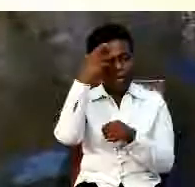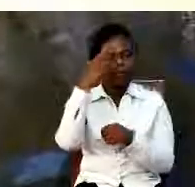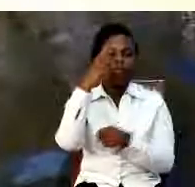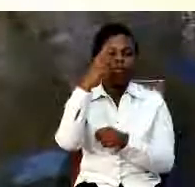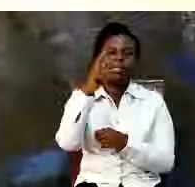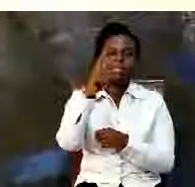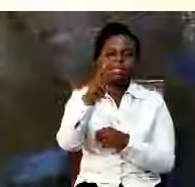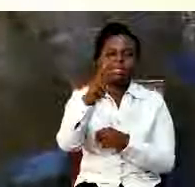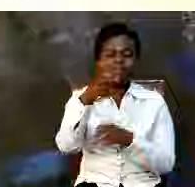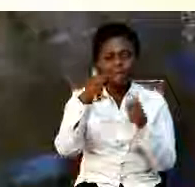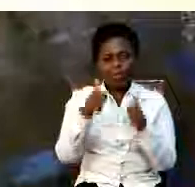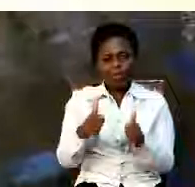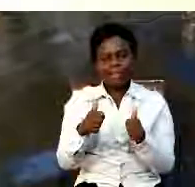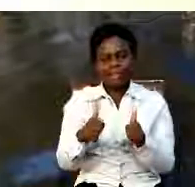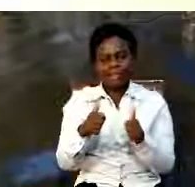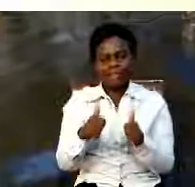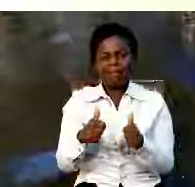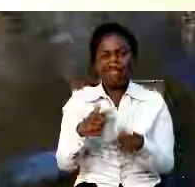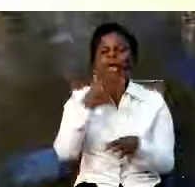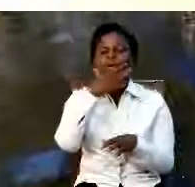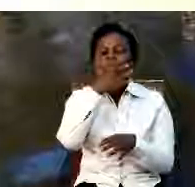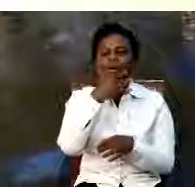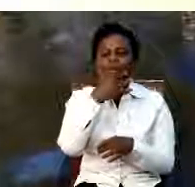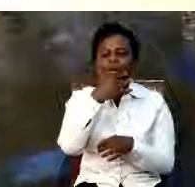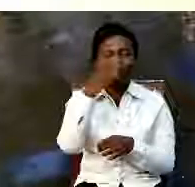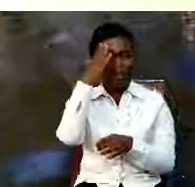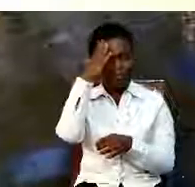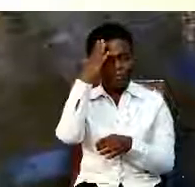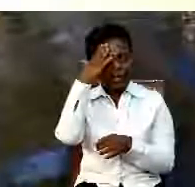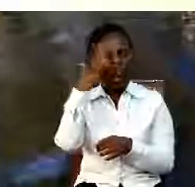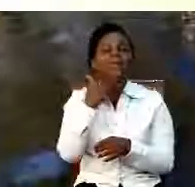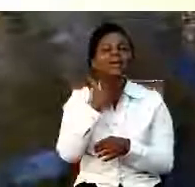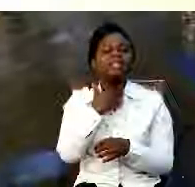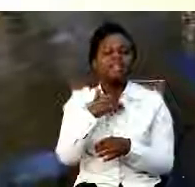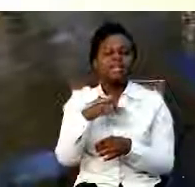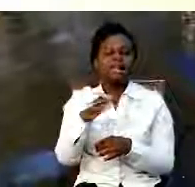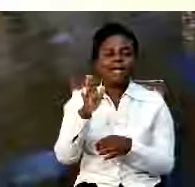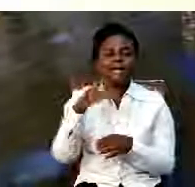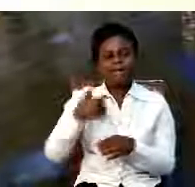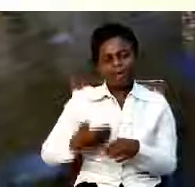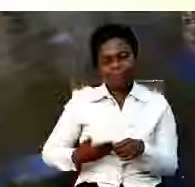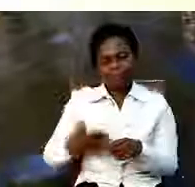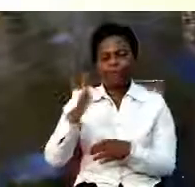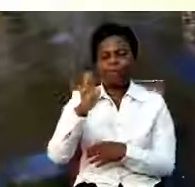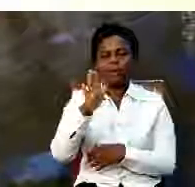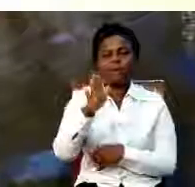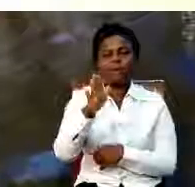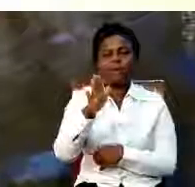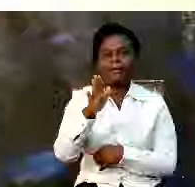Wanatazamia, wanategemea, mwanamume ajue mahitaji ya mke wake.